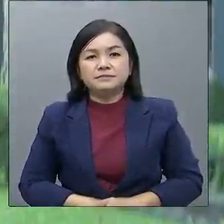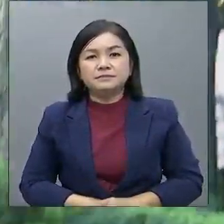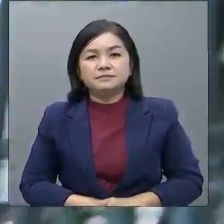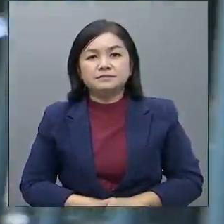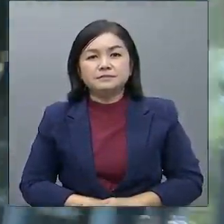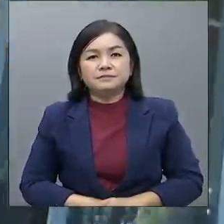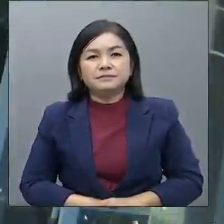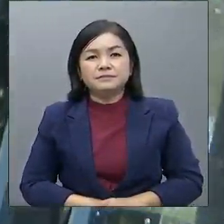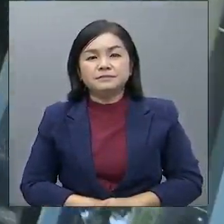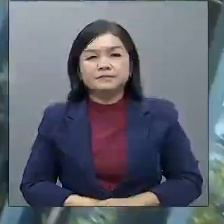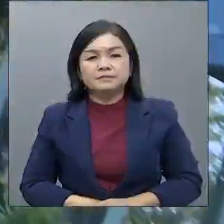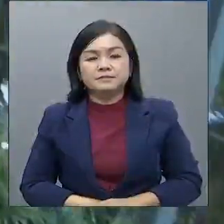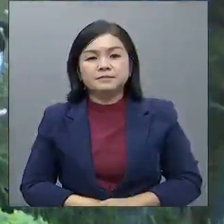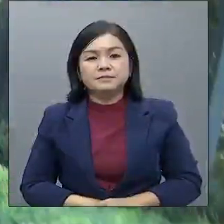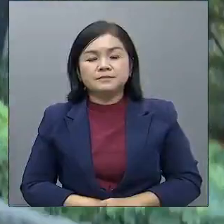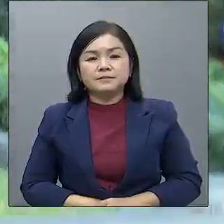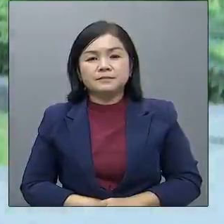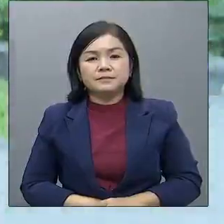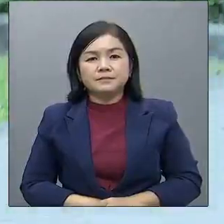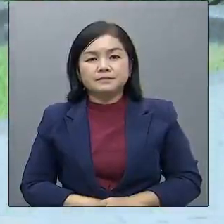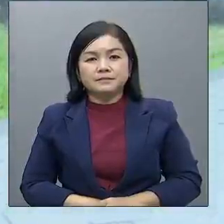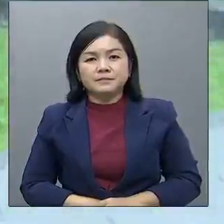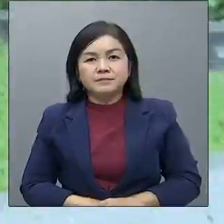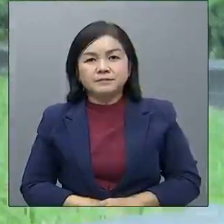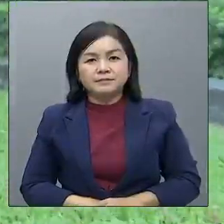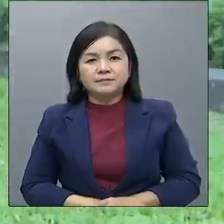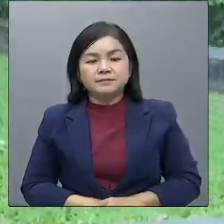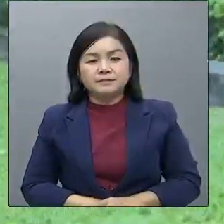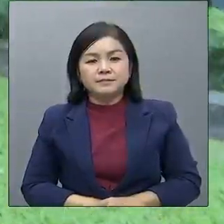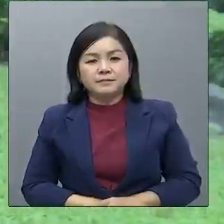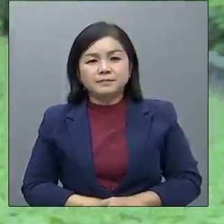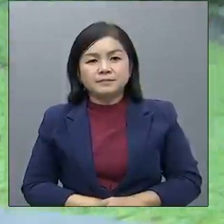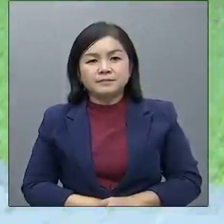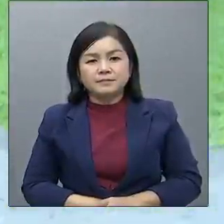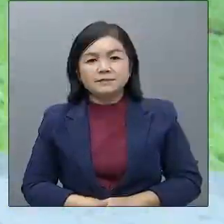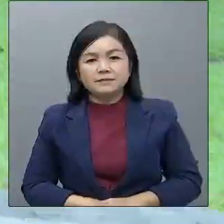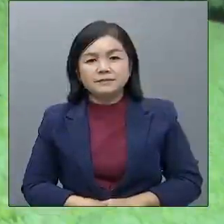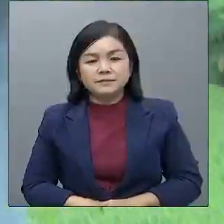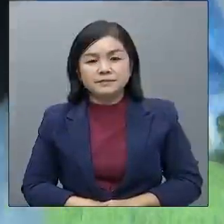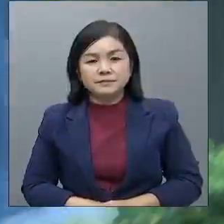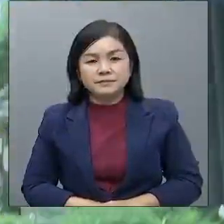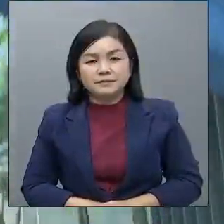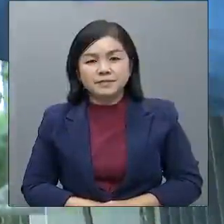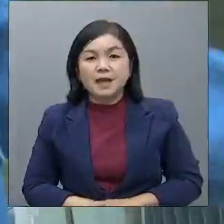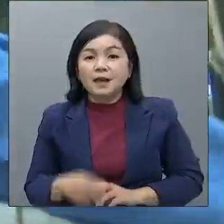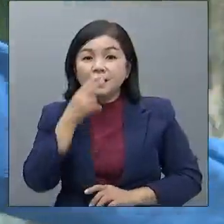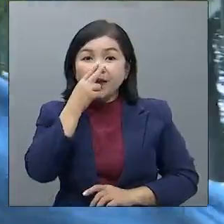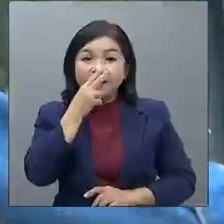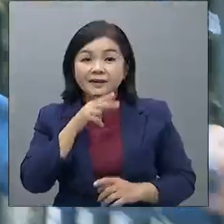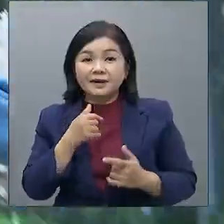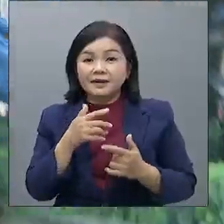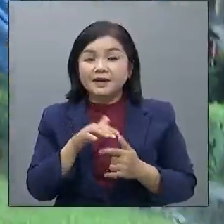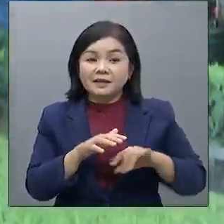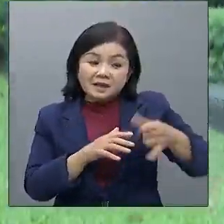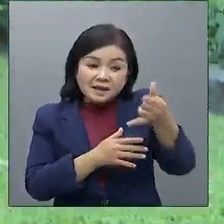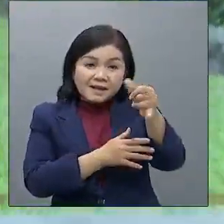สินอนกับมีน้ำตาและไอความเจ็บมันเหน็บบังแอวไว้มันช้ำ เห็นท่าควงเอวหวานเจี๊ย